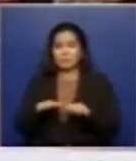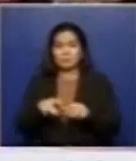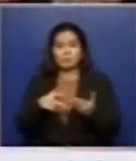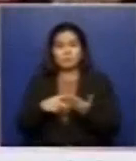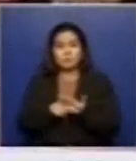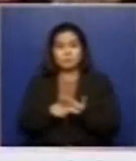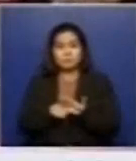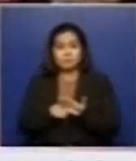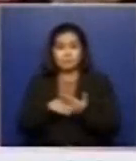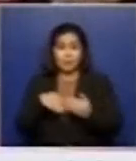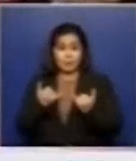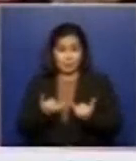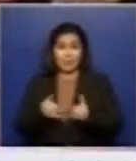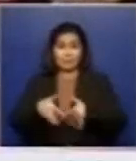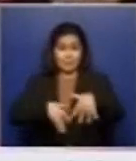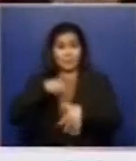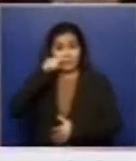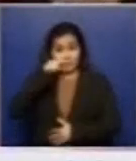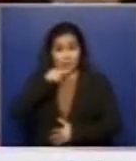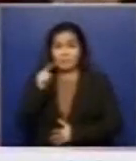วันนี้พี่น้องประชาชน